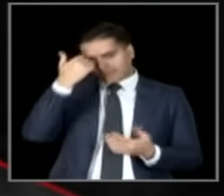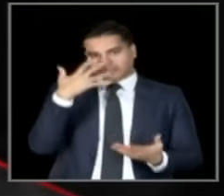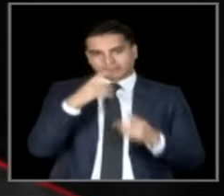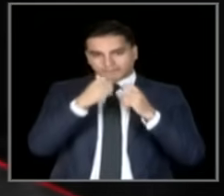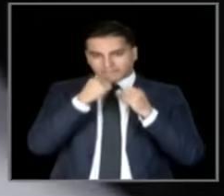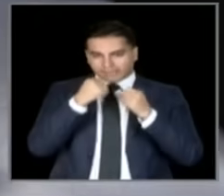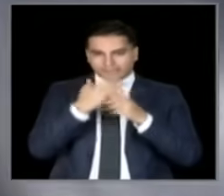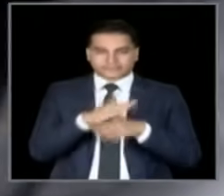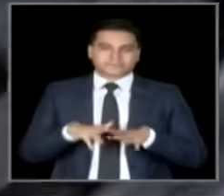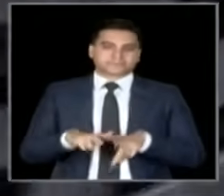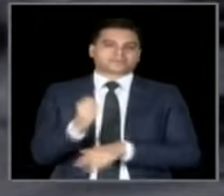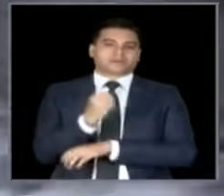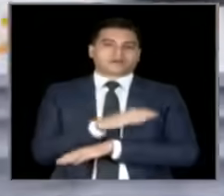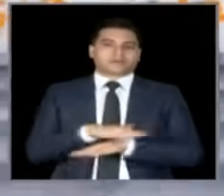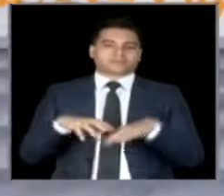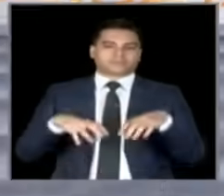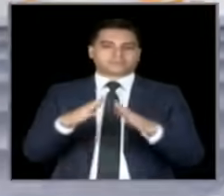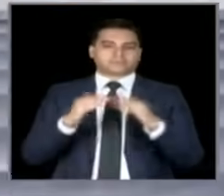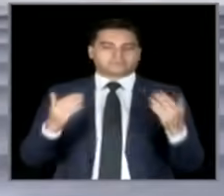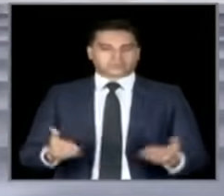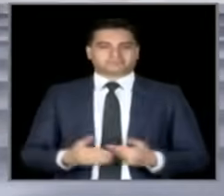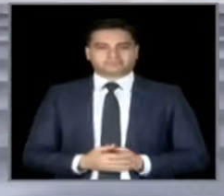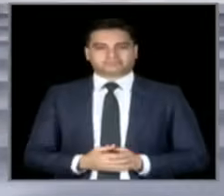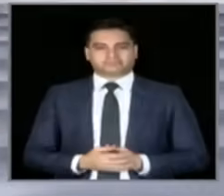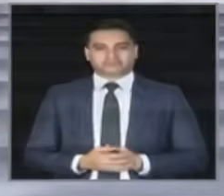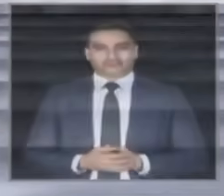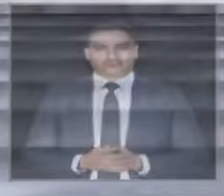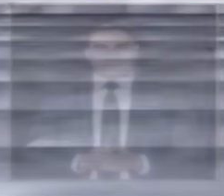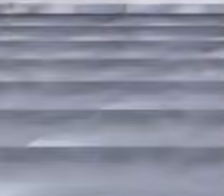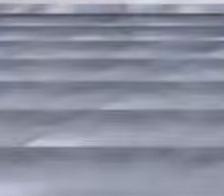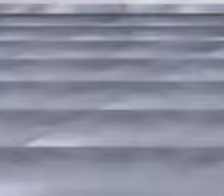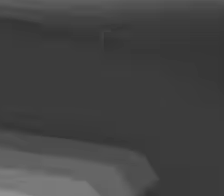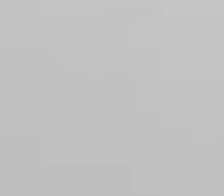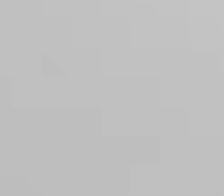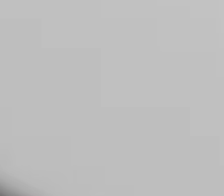2,100,000 جنيه في خزنة البنك الأهلي لتطوير الكرة المصرية.